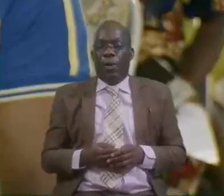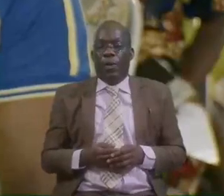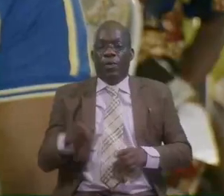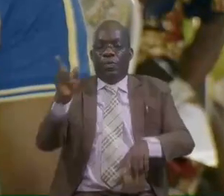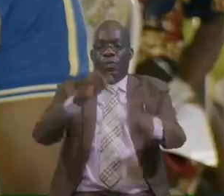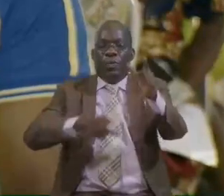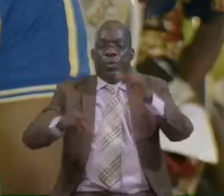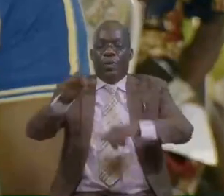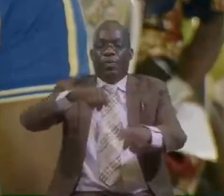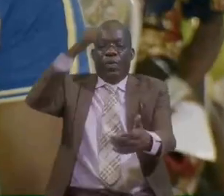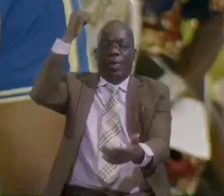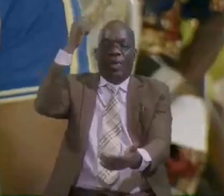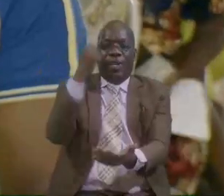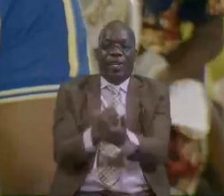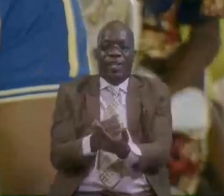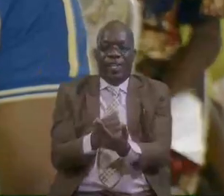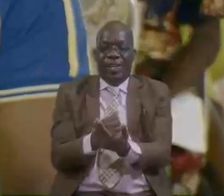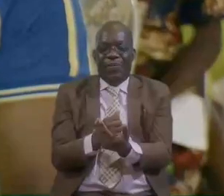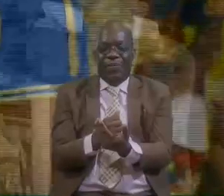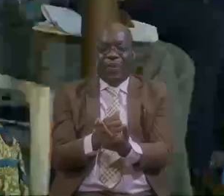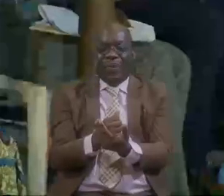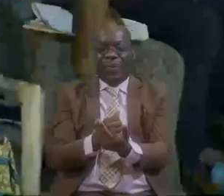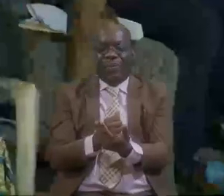dit Amen.